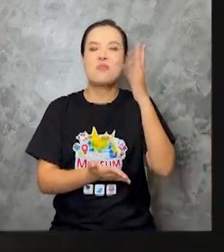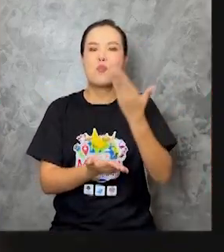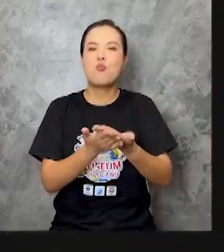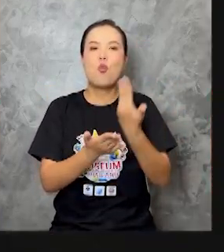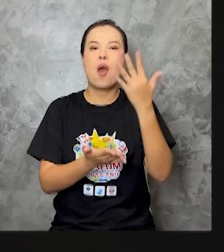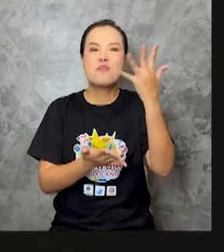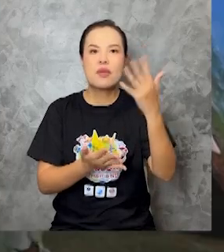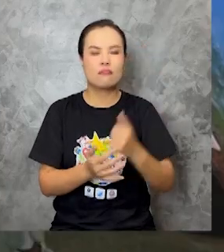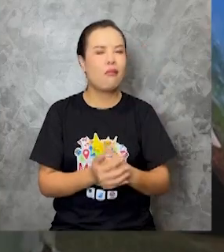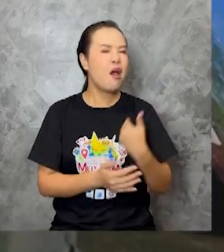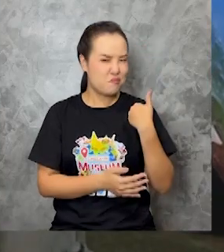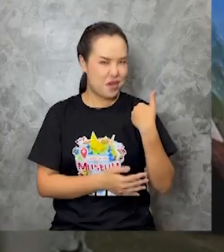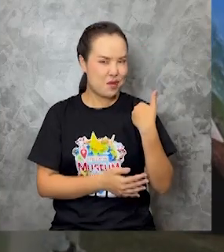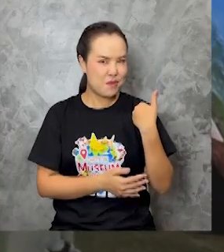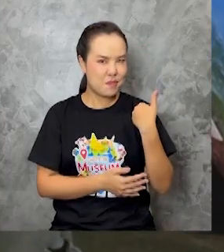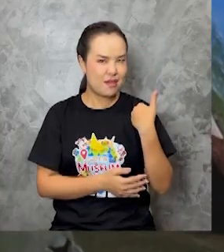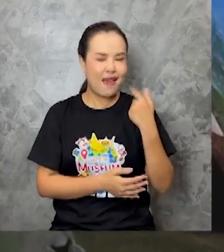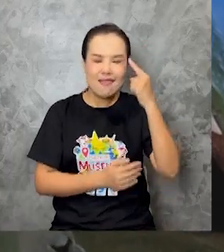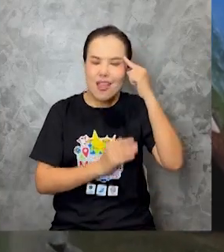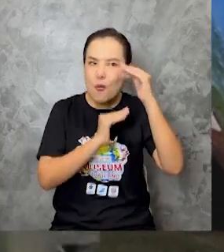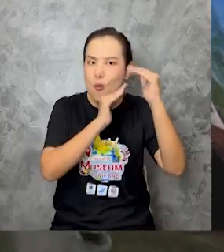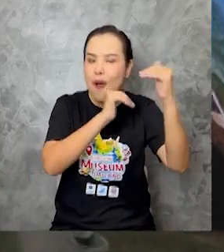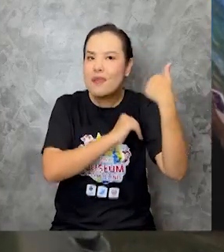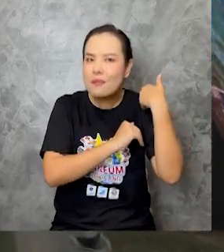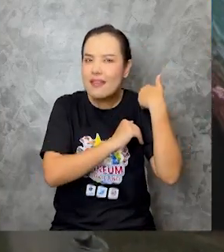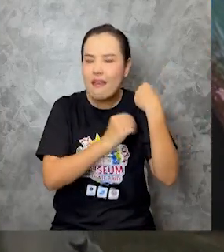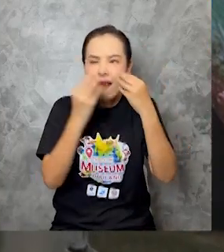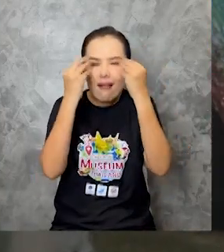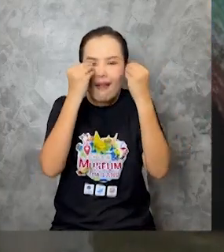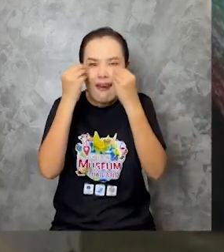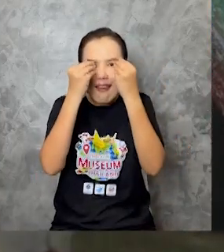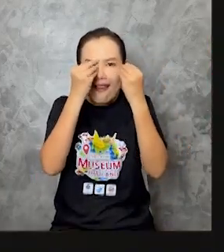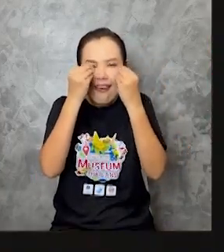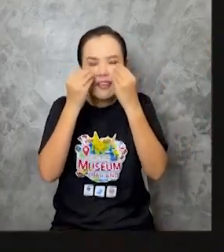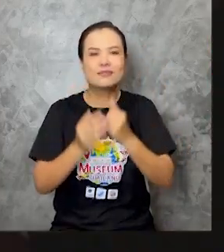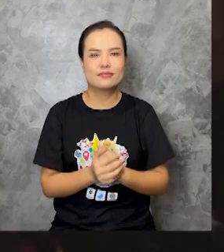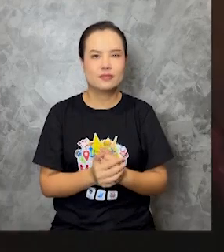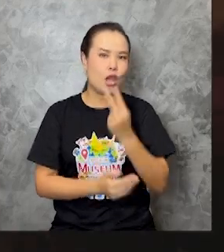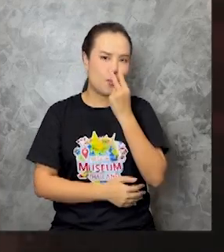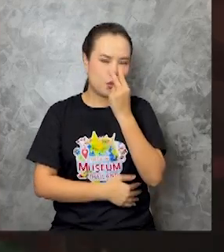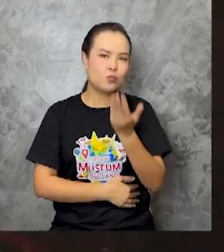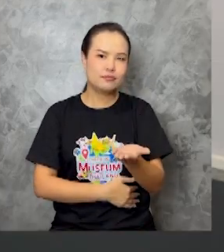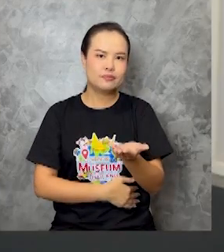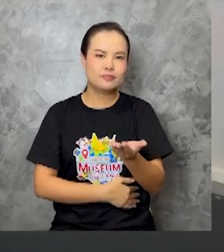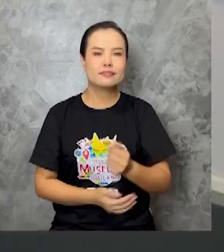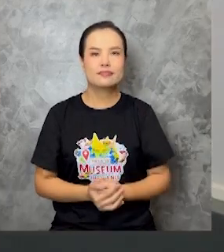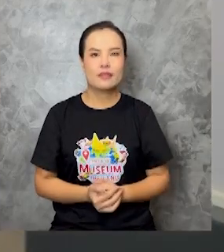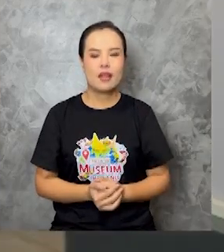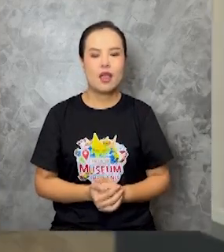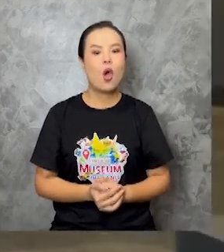เพชรแพงกว่าเพชรอีกนะ เราเริ่มมีความหวังแล้วตาเราเป็นประกายแล้ว เดี๋ยวเราพาไปดูอันนี ้